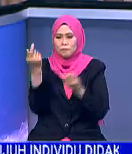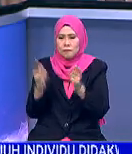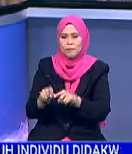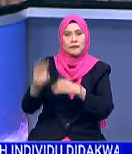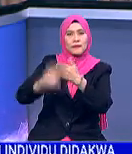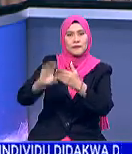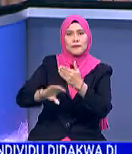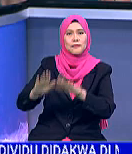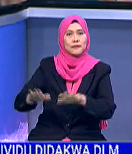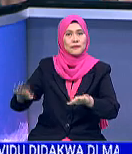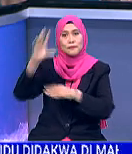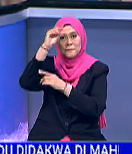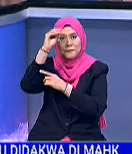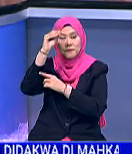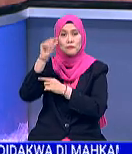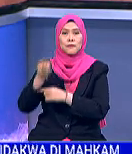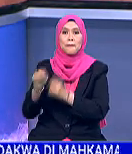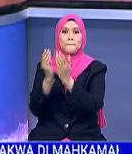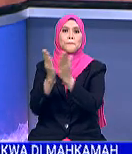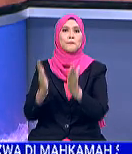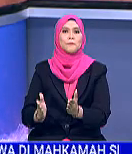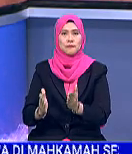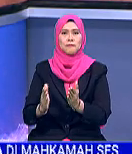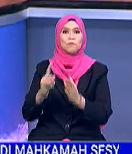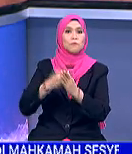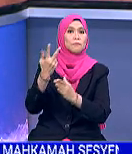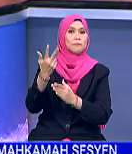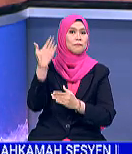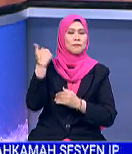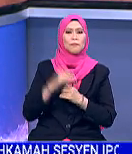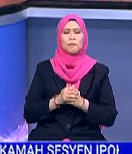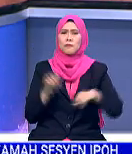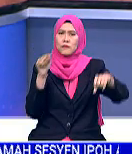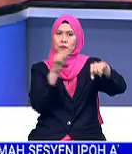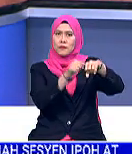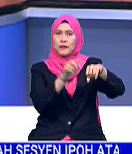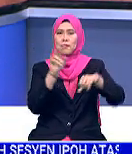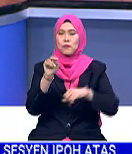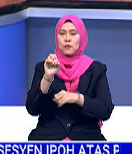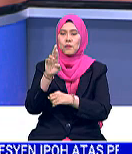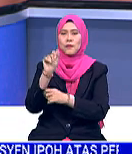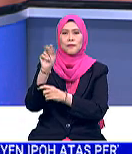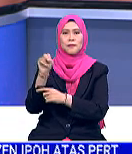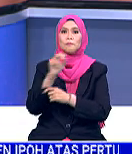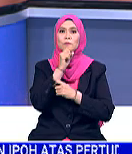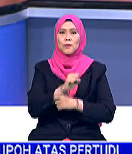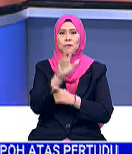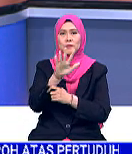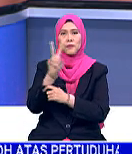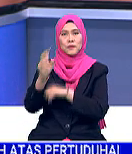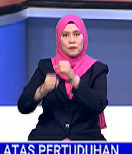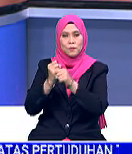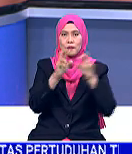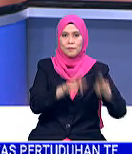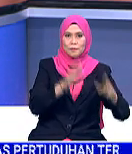seorang kanak-kanak lelaki yang juga pelajar dia pada banget Lalu patuhan terhadap norizan Yahya 52 tahun warga